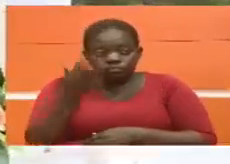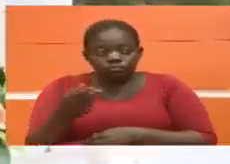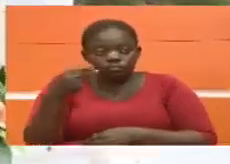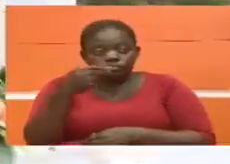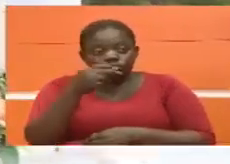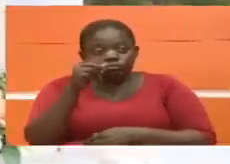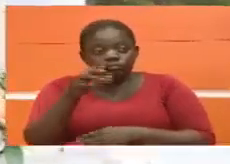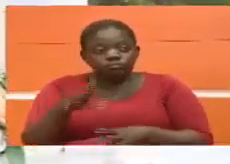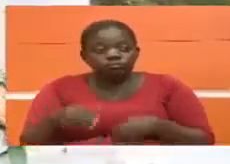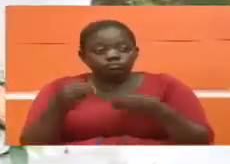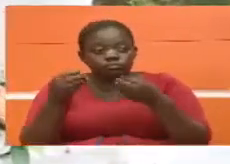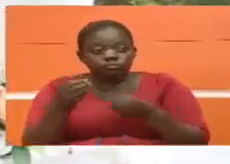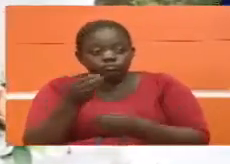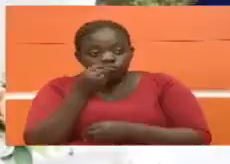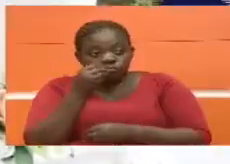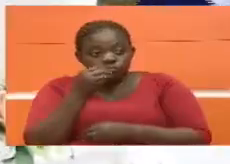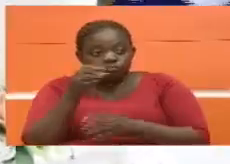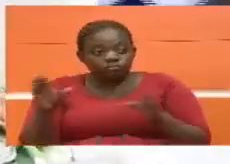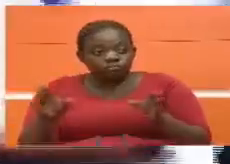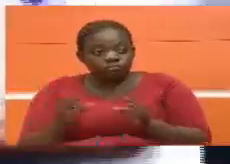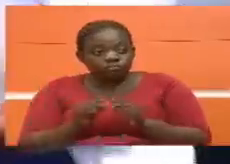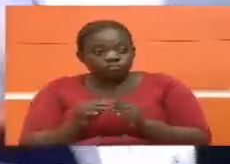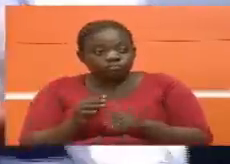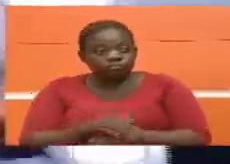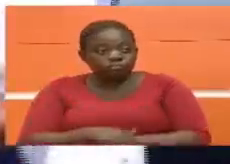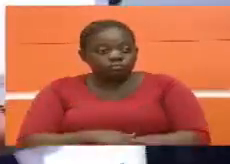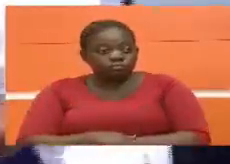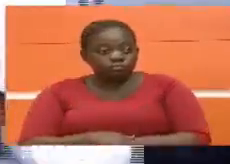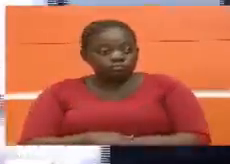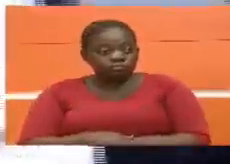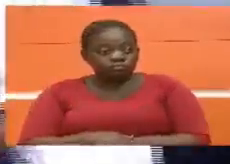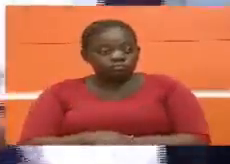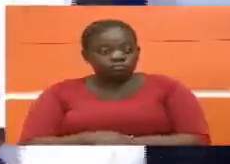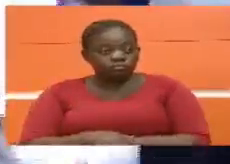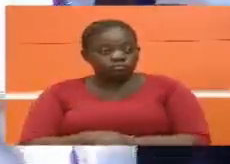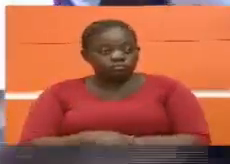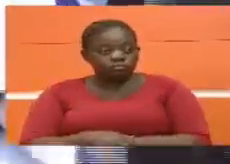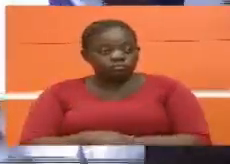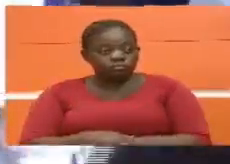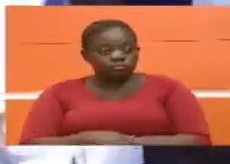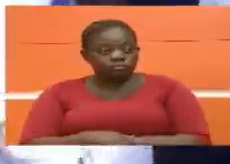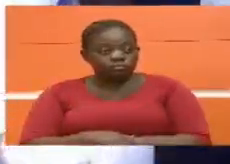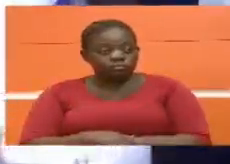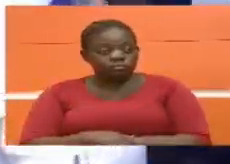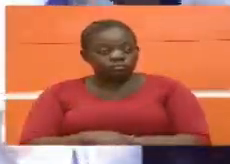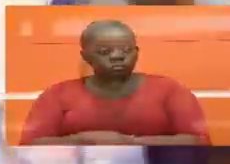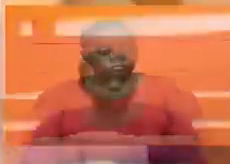yabagawulidde ekijulo. Ismail Nsubuga yakusakidde guli nkubaako TV.